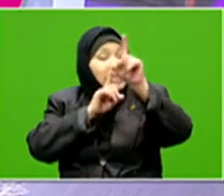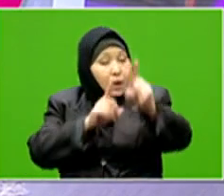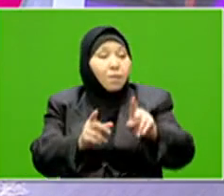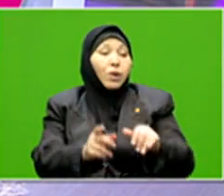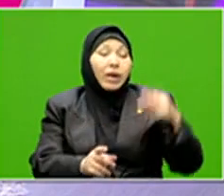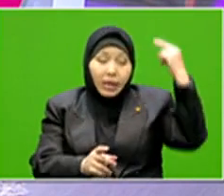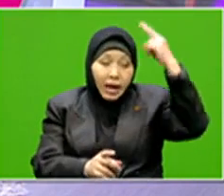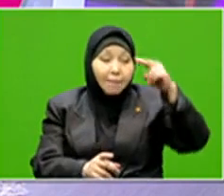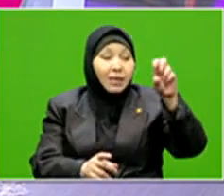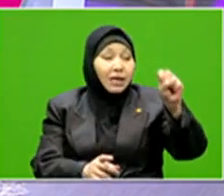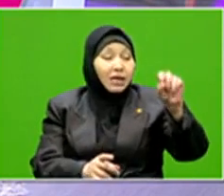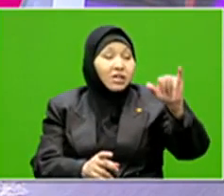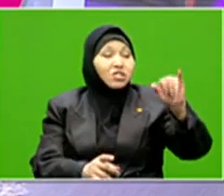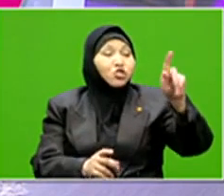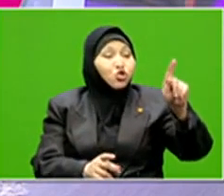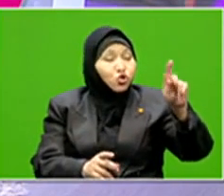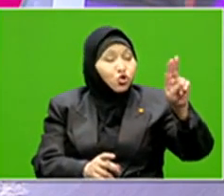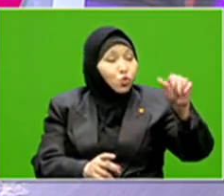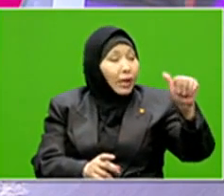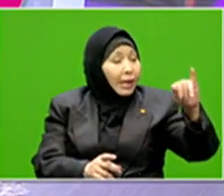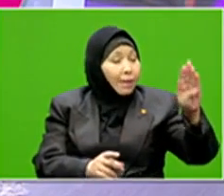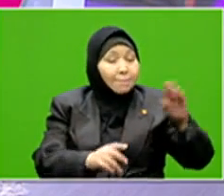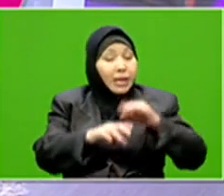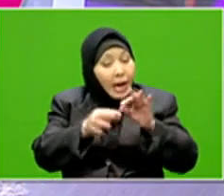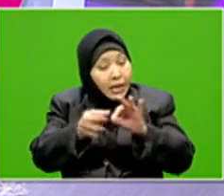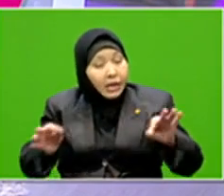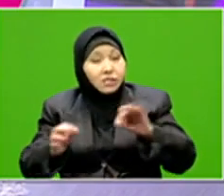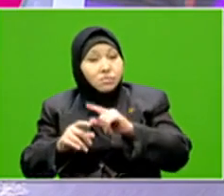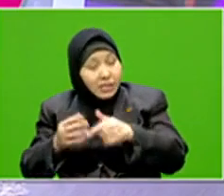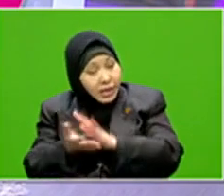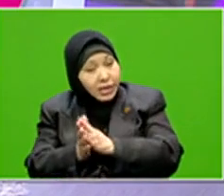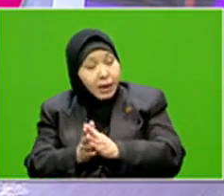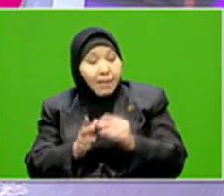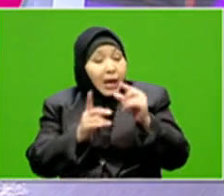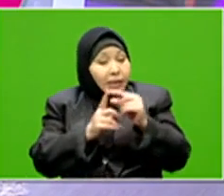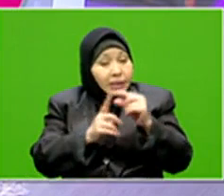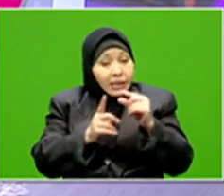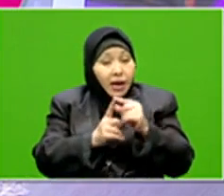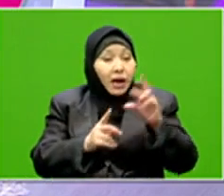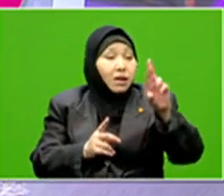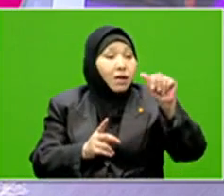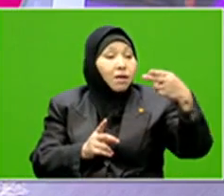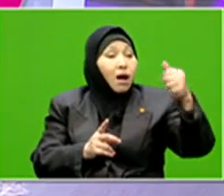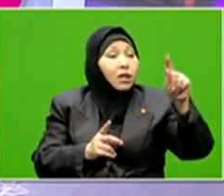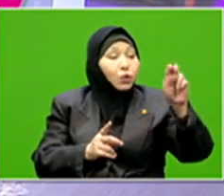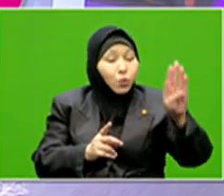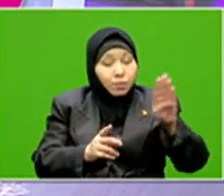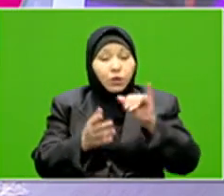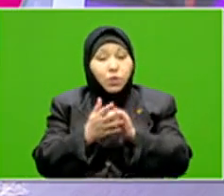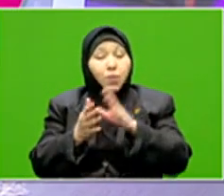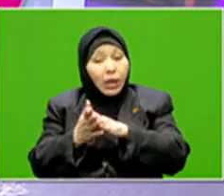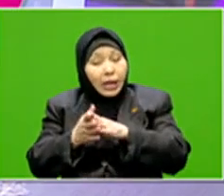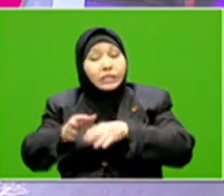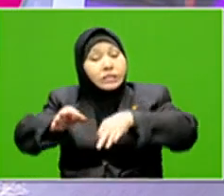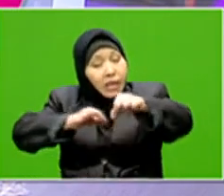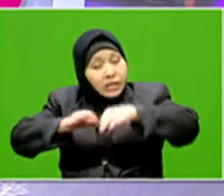Syuaib, rahti azzu alaikum, pada ayat yang seterusnya. Tetapi penggunaan perkataan rahtuk itu, kalau boleh Ustaz Syamsul jelaskan